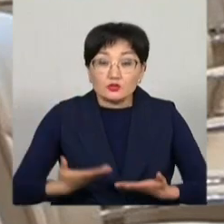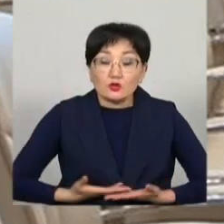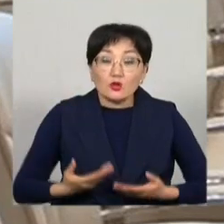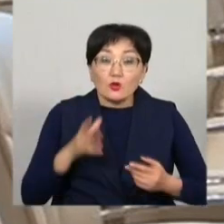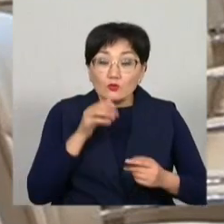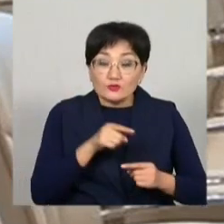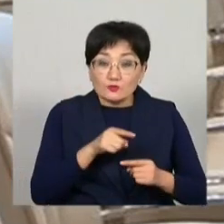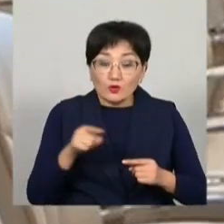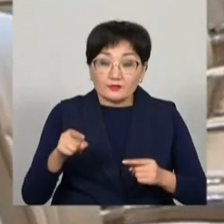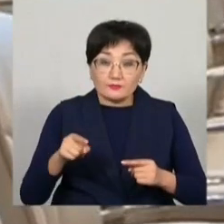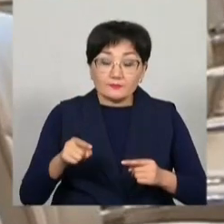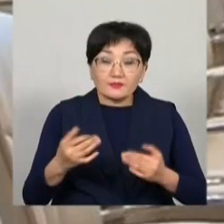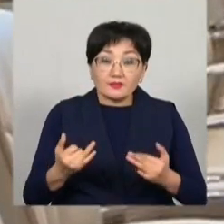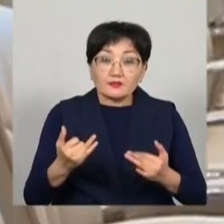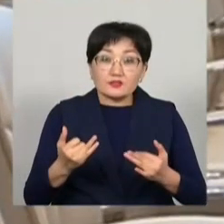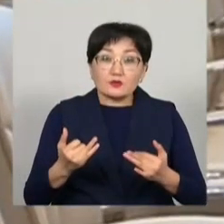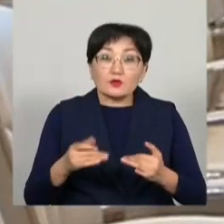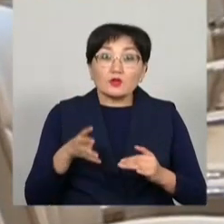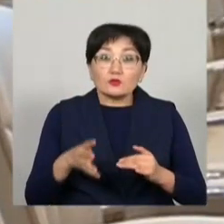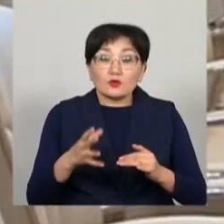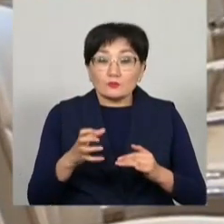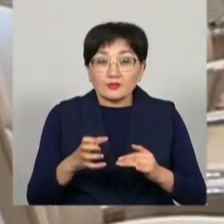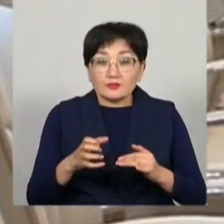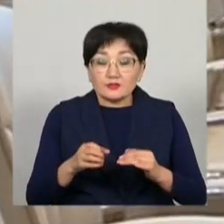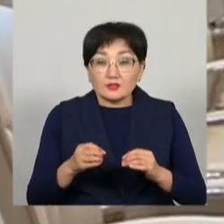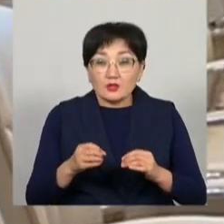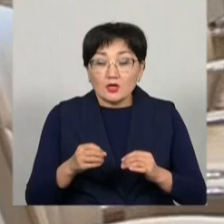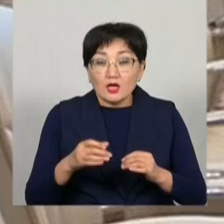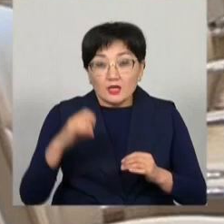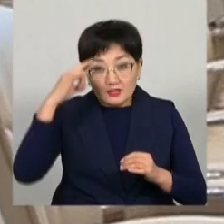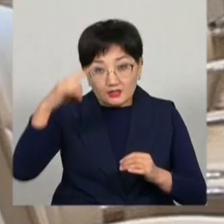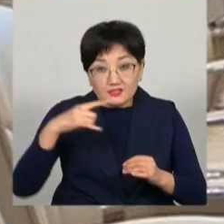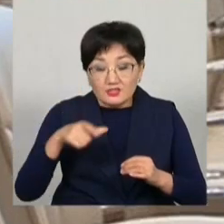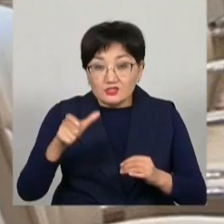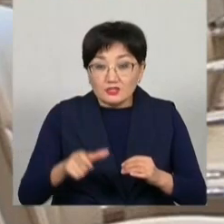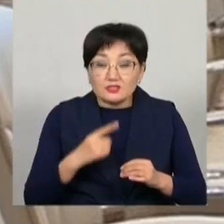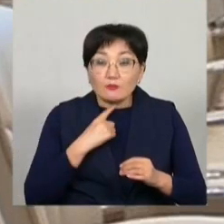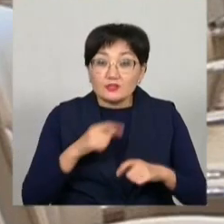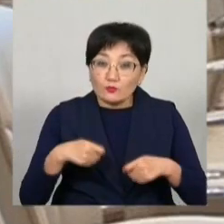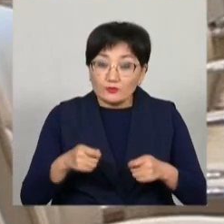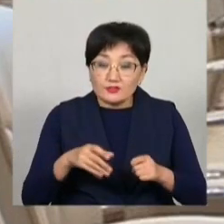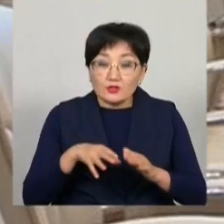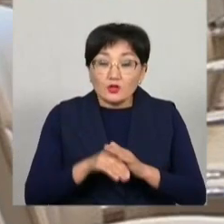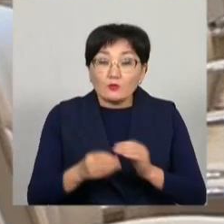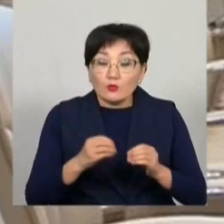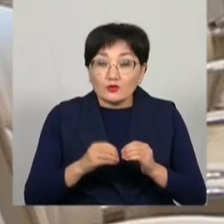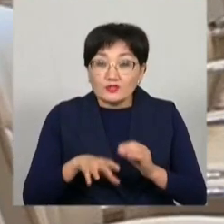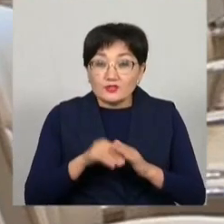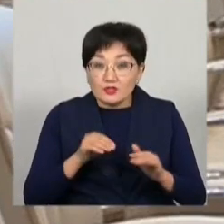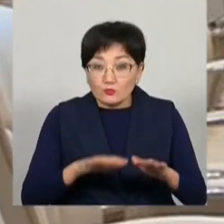уақытқа қазір 4530 Қазақстан азаматы дауыс берген, 10 сайлау учаскесінде дауыс